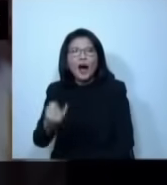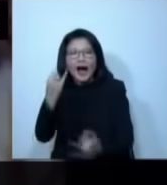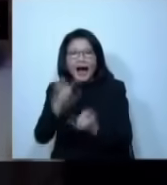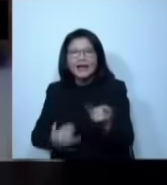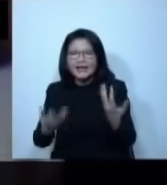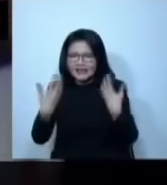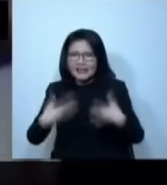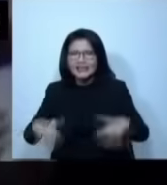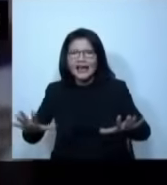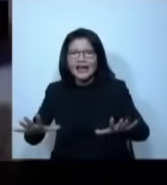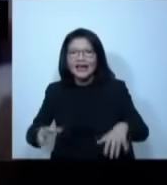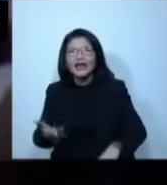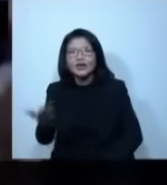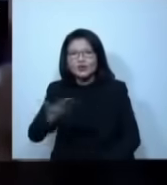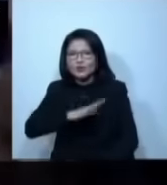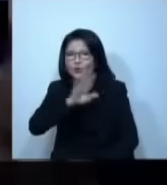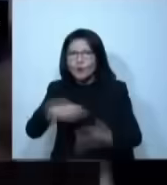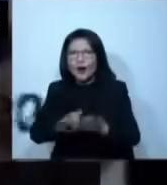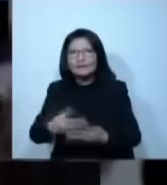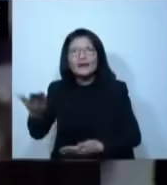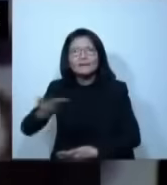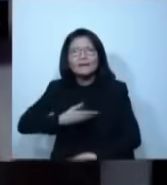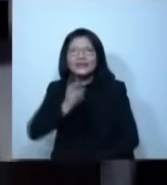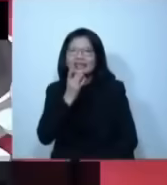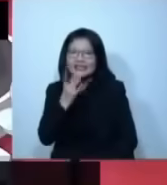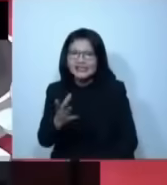mendapatkan izin untuk bisa beribadah terima